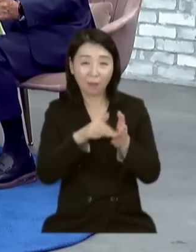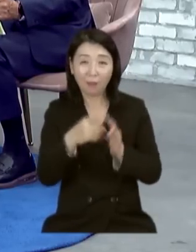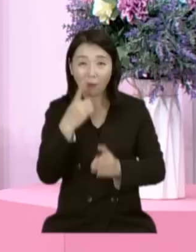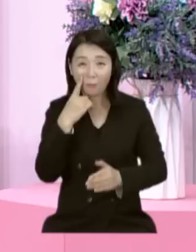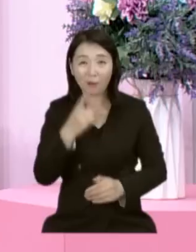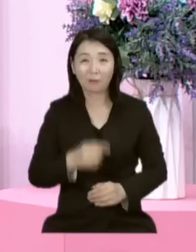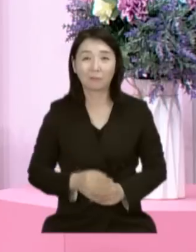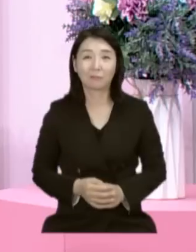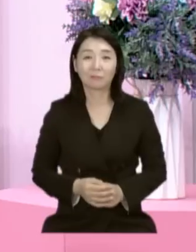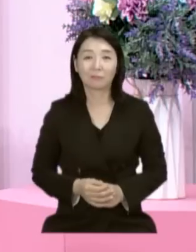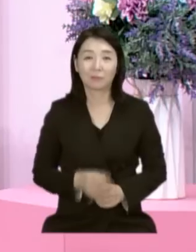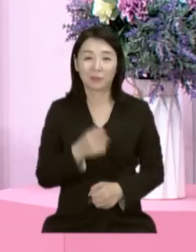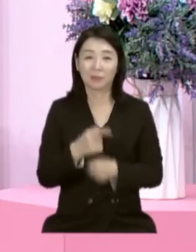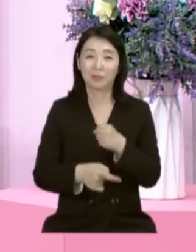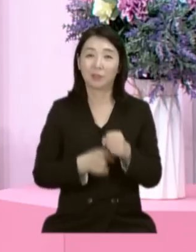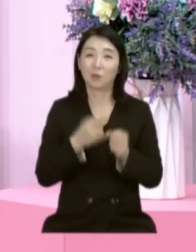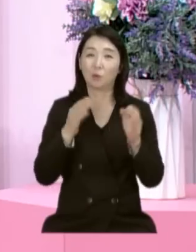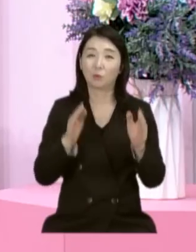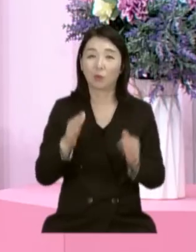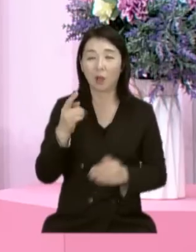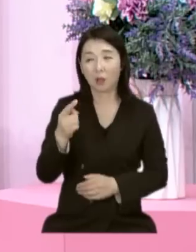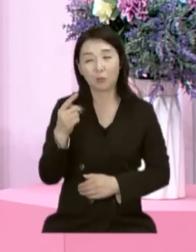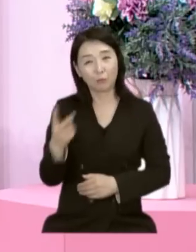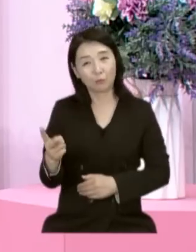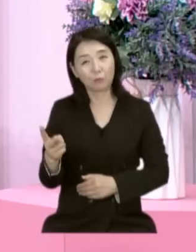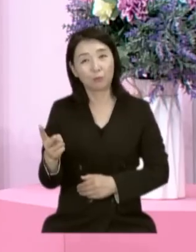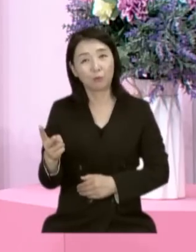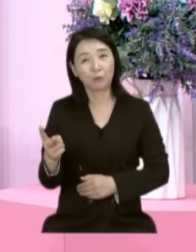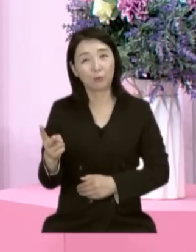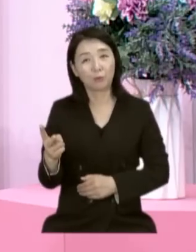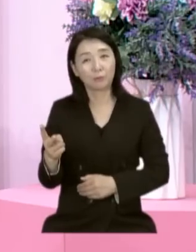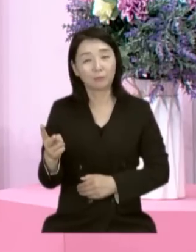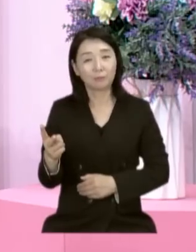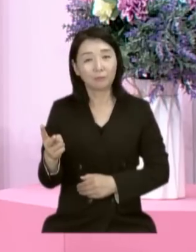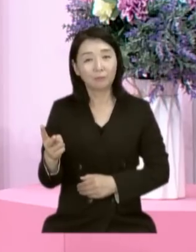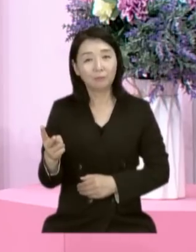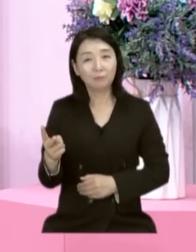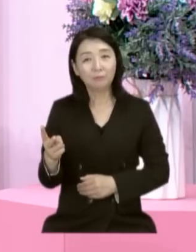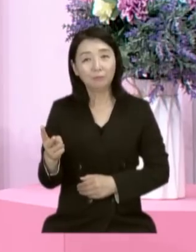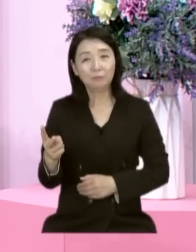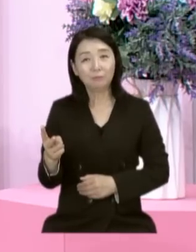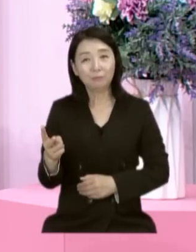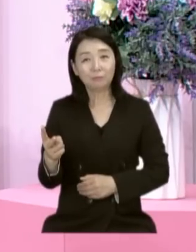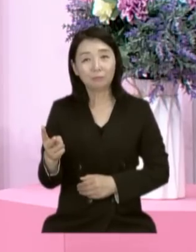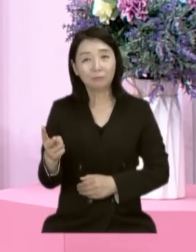네, 네. 1년에 뭐 이렇게 한두 명씩. 예. 한 뭐,